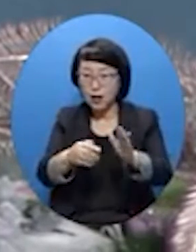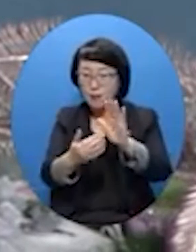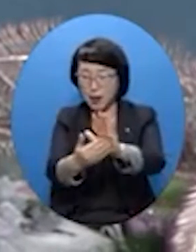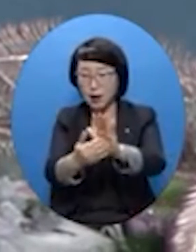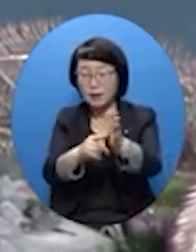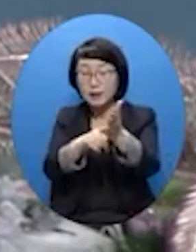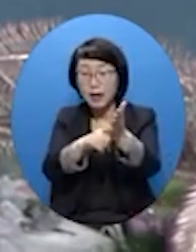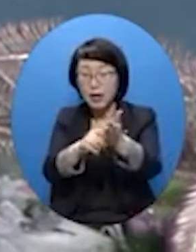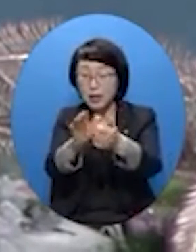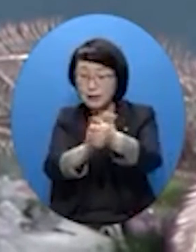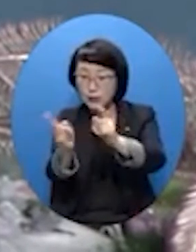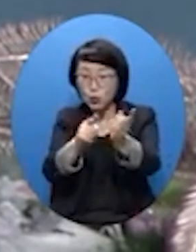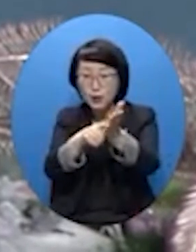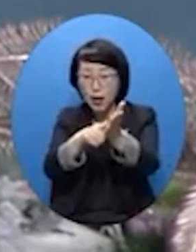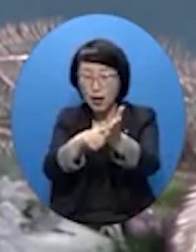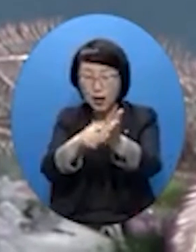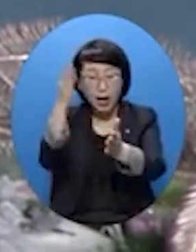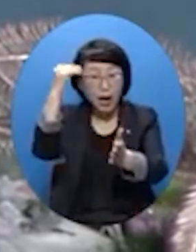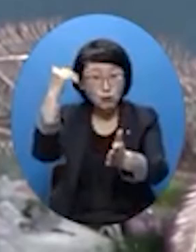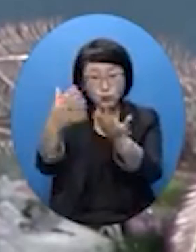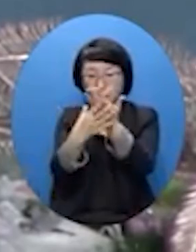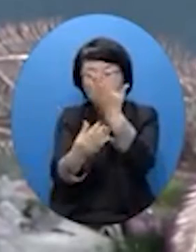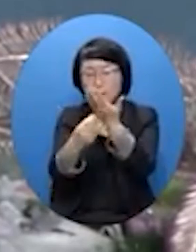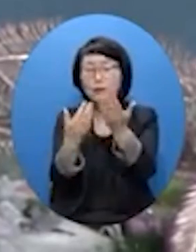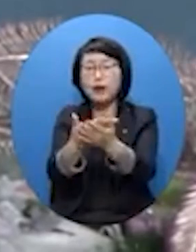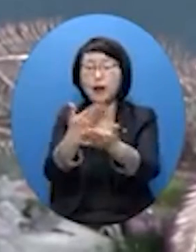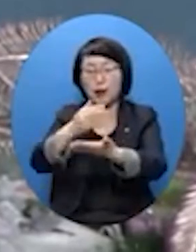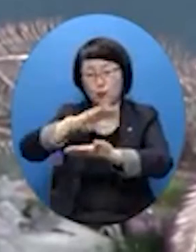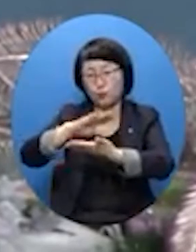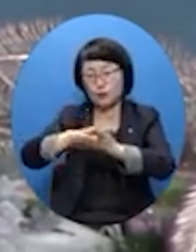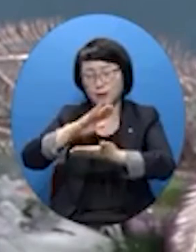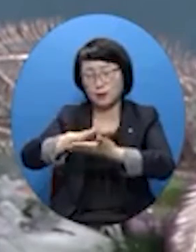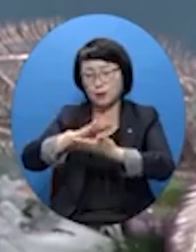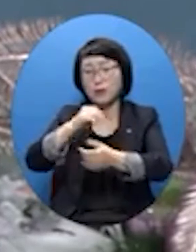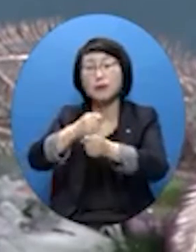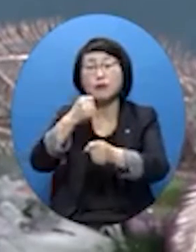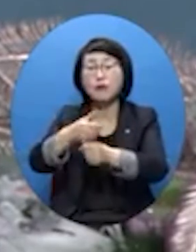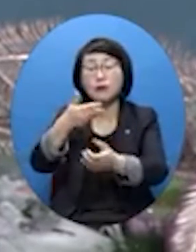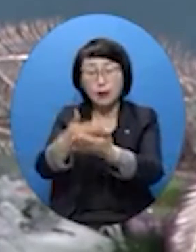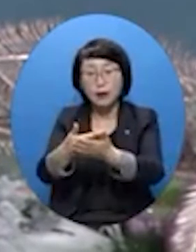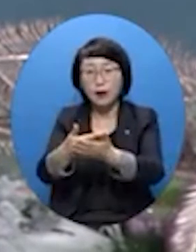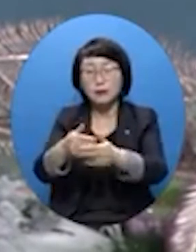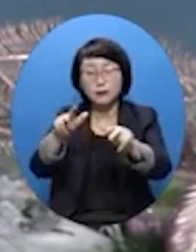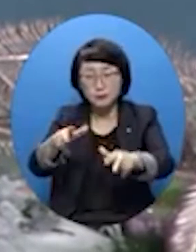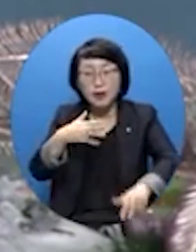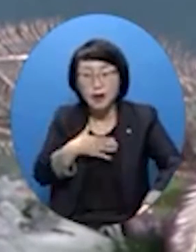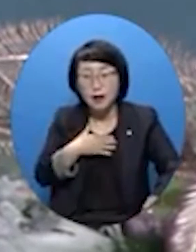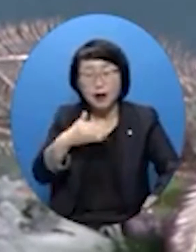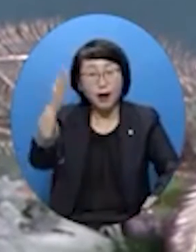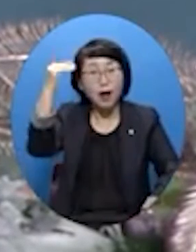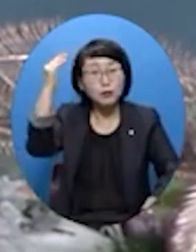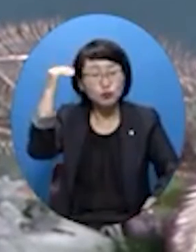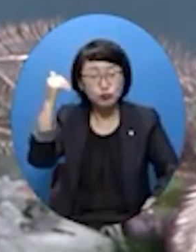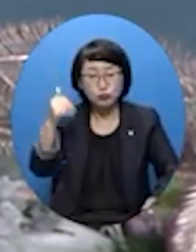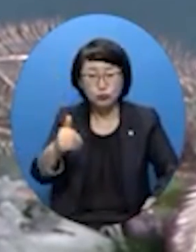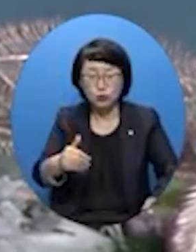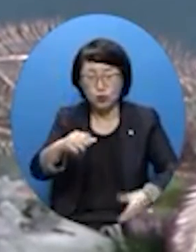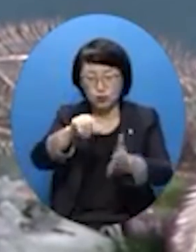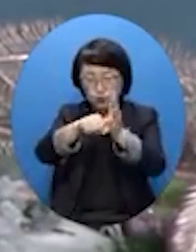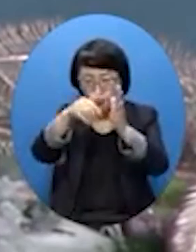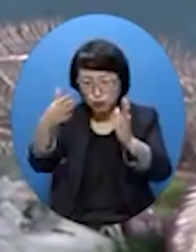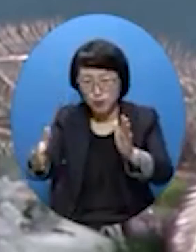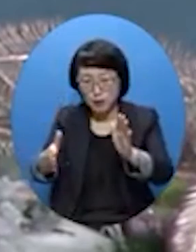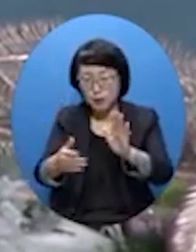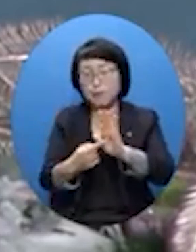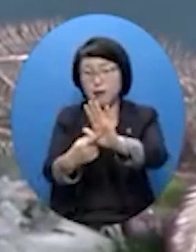대한민국에 주문 들어와서 수억 개씩 다시 복제되면서 한국이 치약기술의 우수함을 세계에 알리게 될